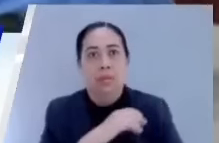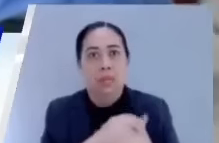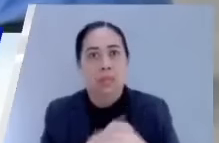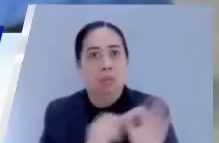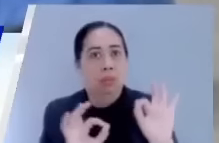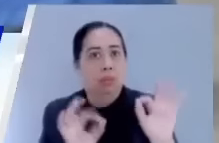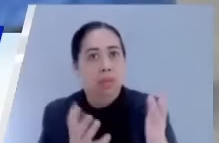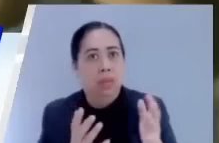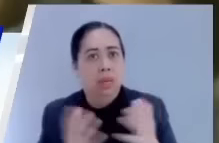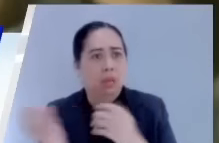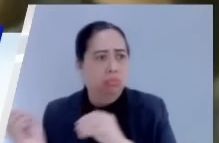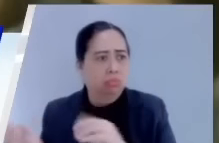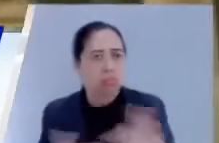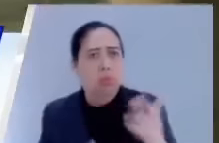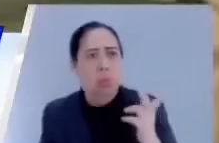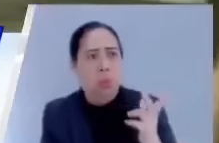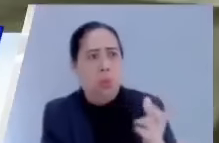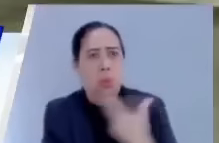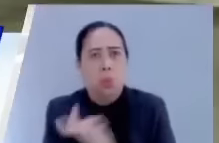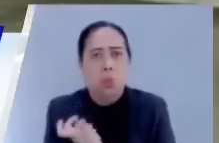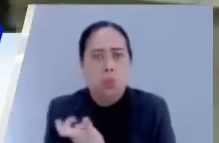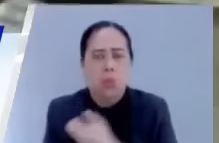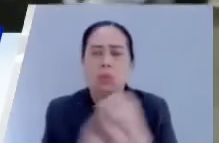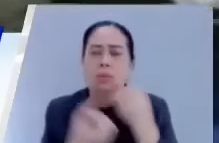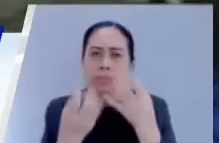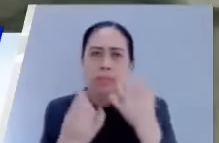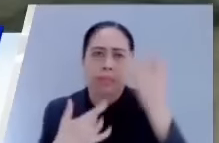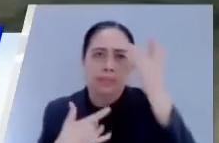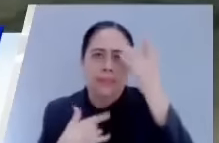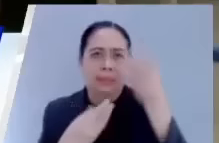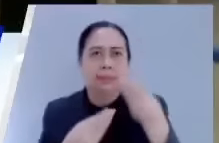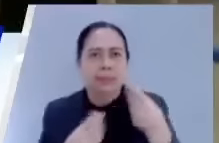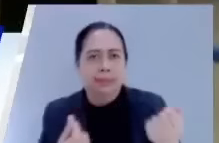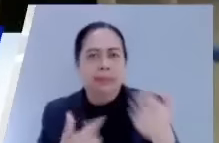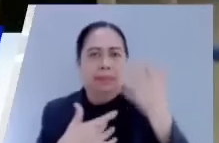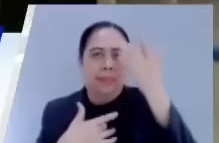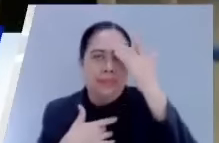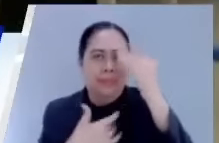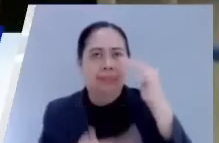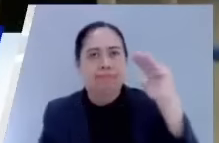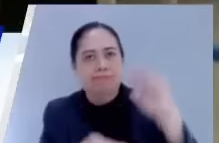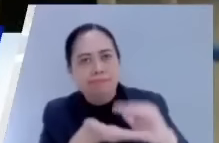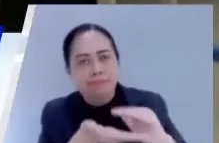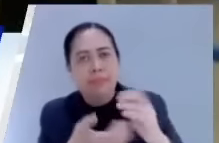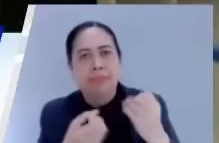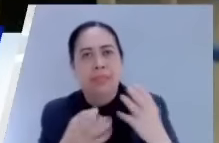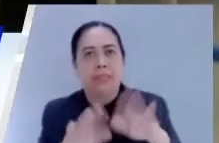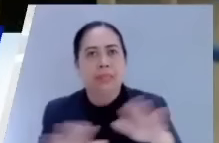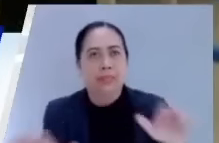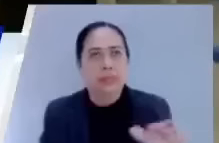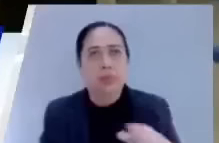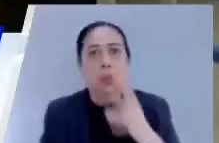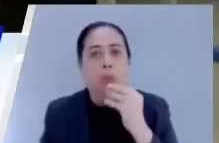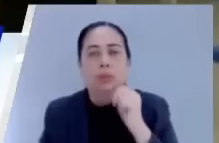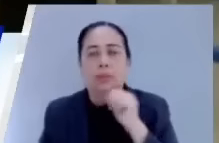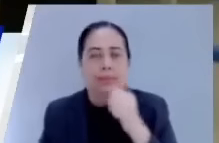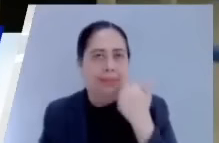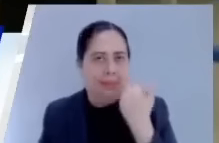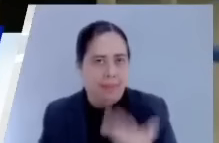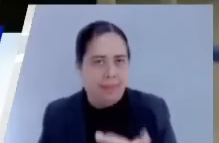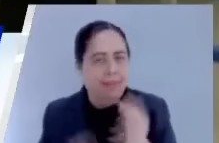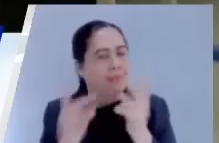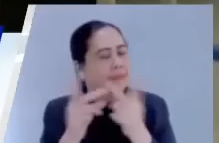mo lang sa bakuna, marami kang sakit na mapiprevent, marami kang batang hindi mamamatay. So very important talaga